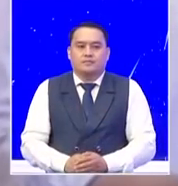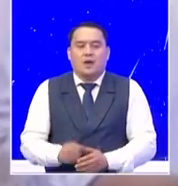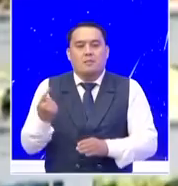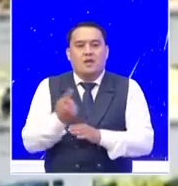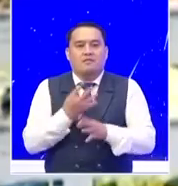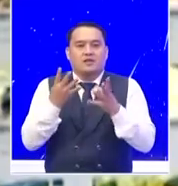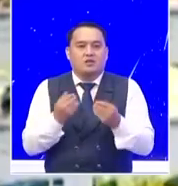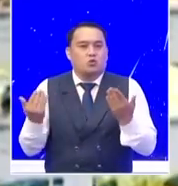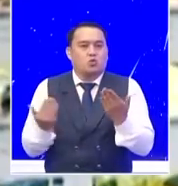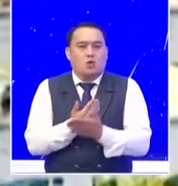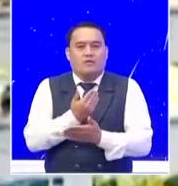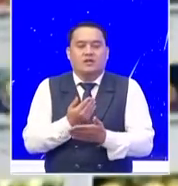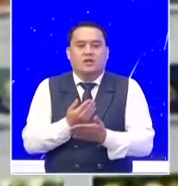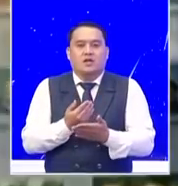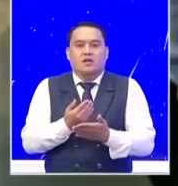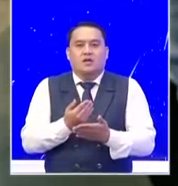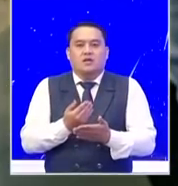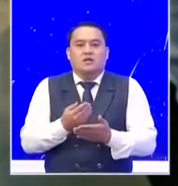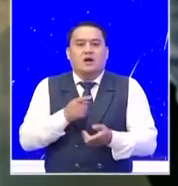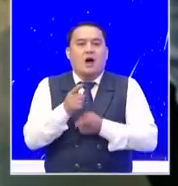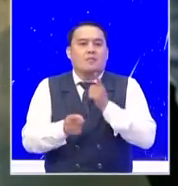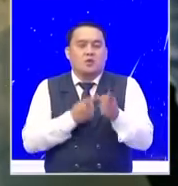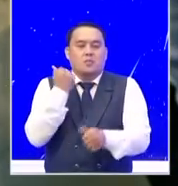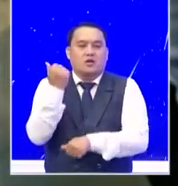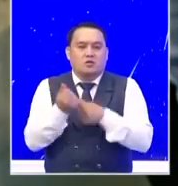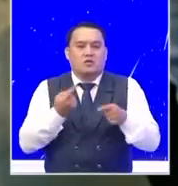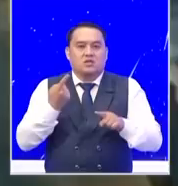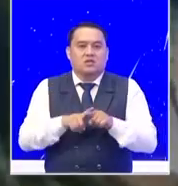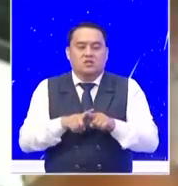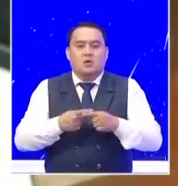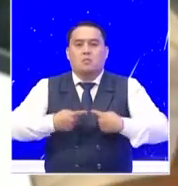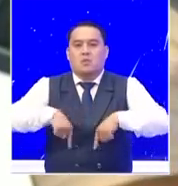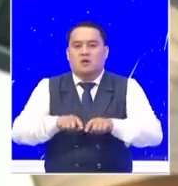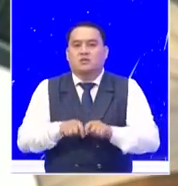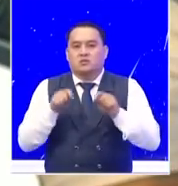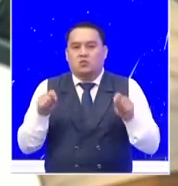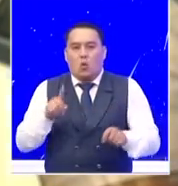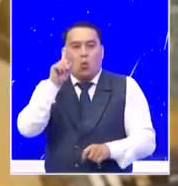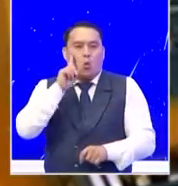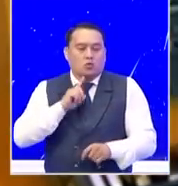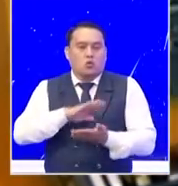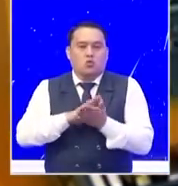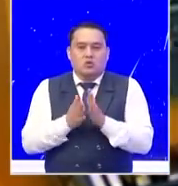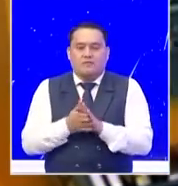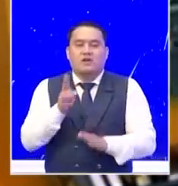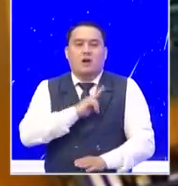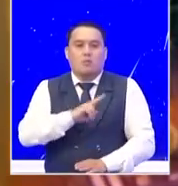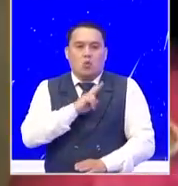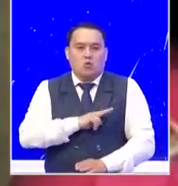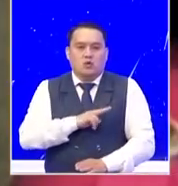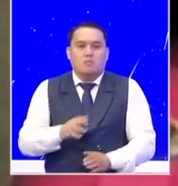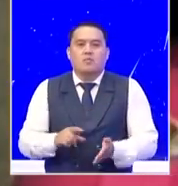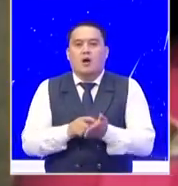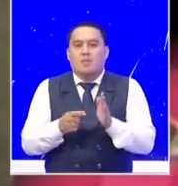первых же дней на новой должности он принялся за обновление материально-технической базы ЖТСУ и создание комфортных условий для работы. Свой